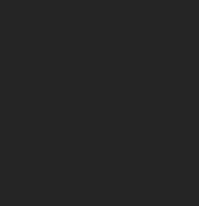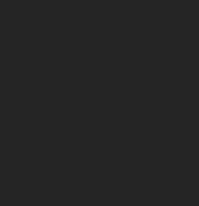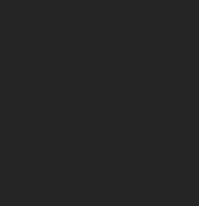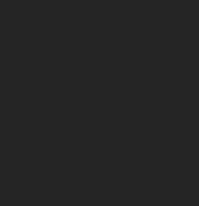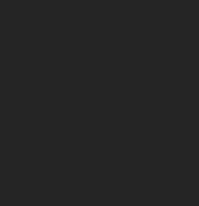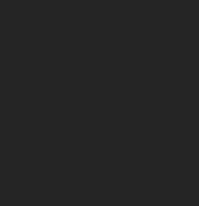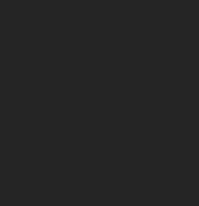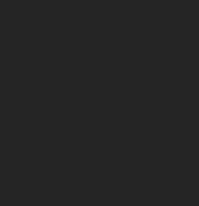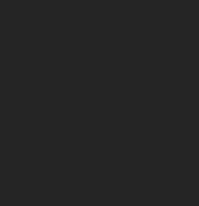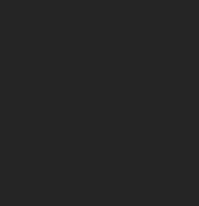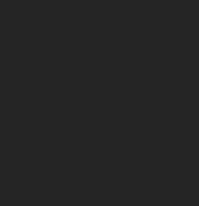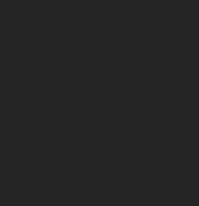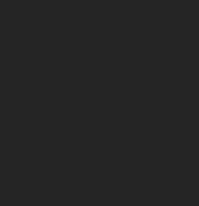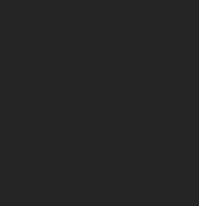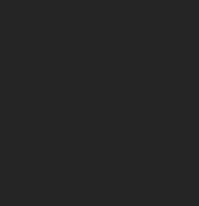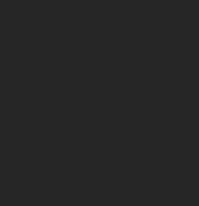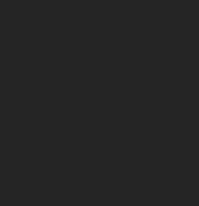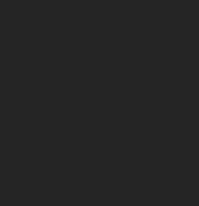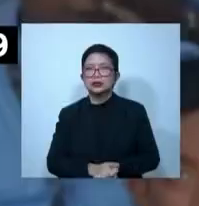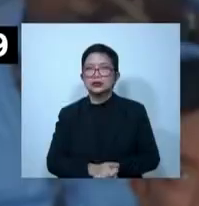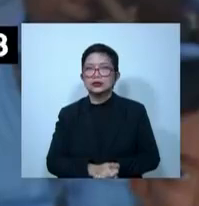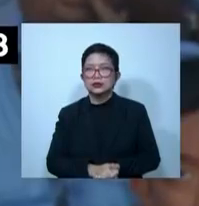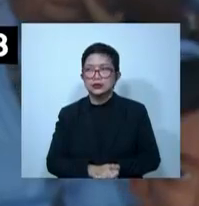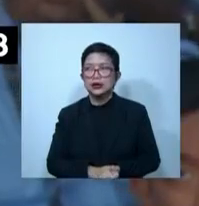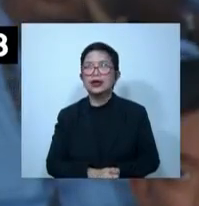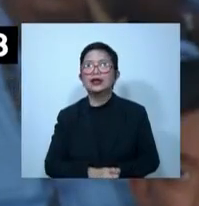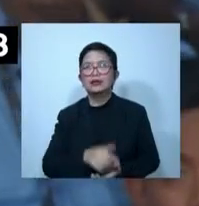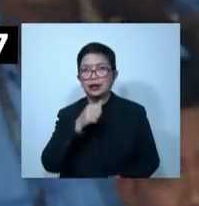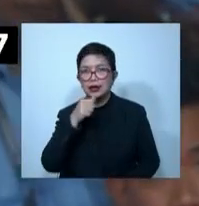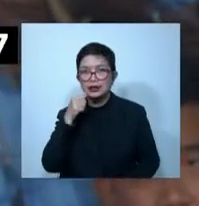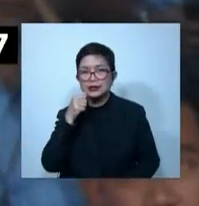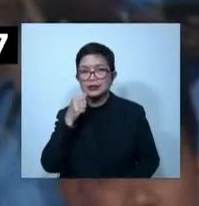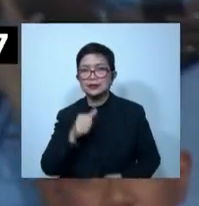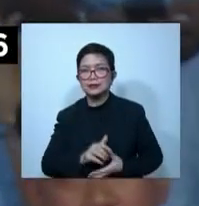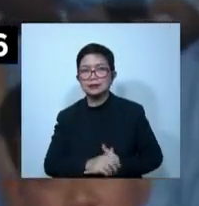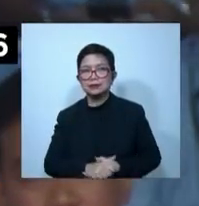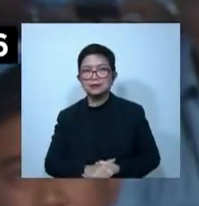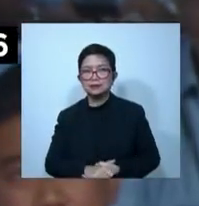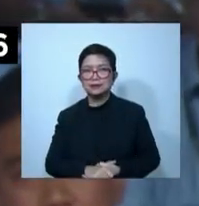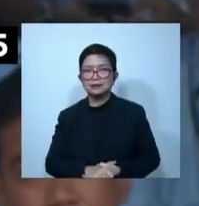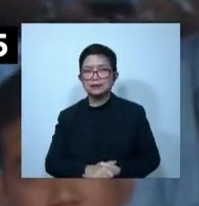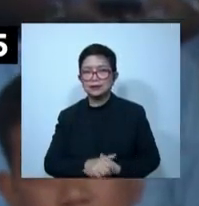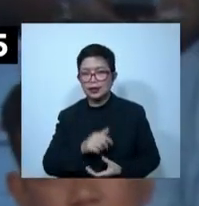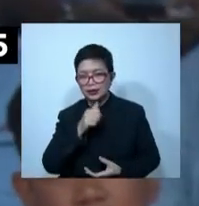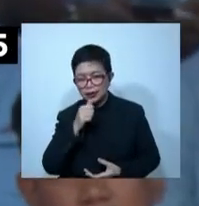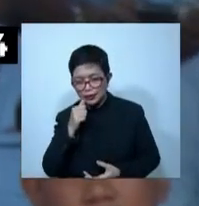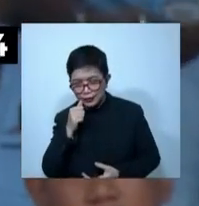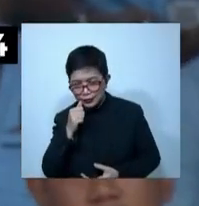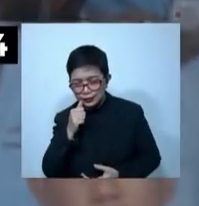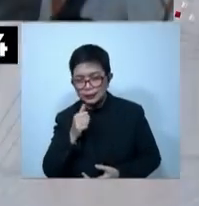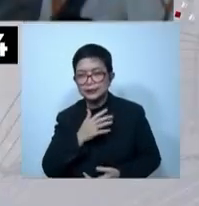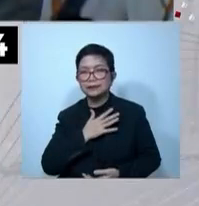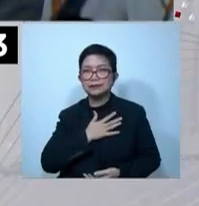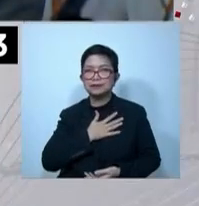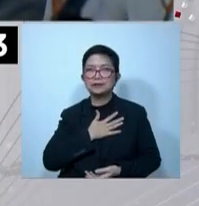sangat eksklusif bagi para panelis untuk bisa berdiskusi secara tertutup, merumuskan sejumlah sub-top turunan